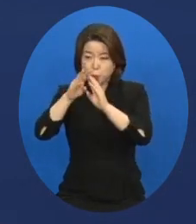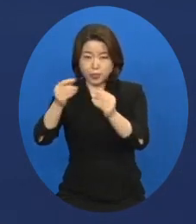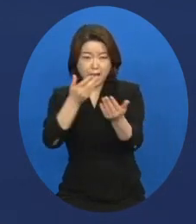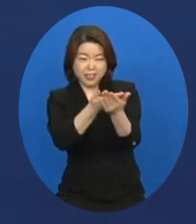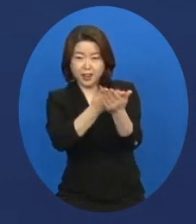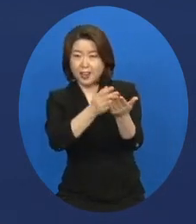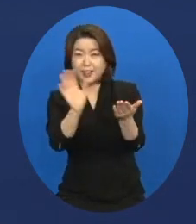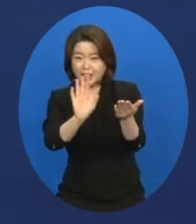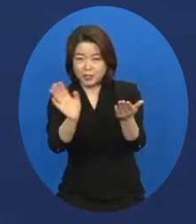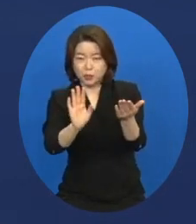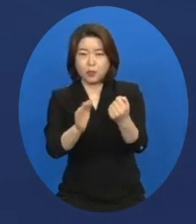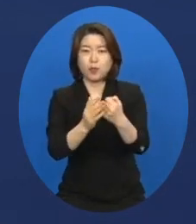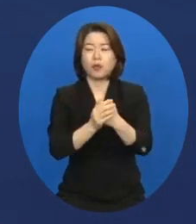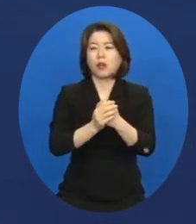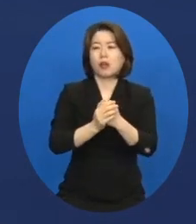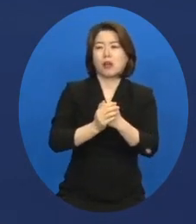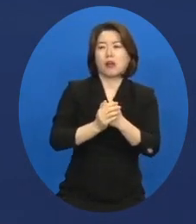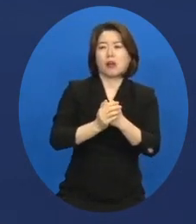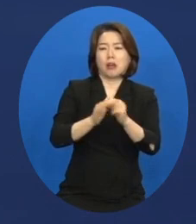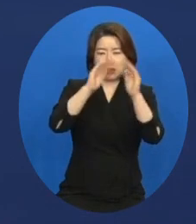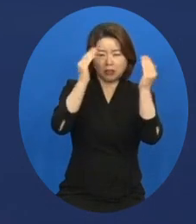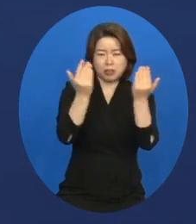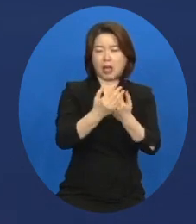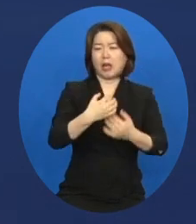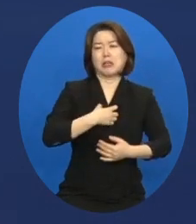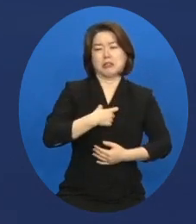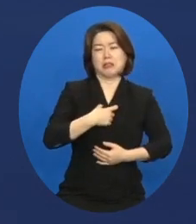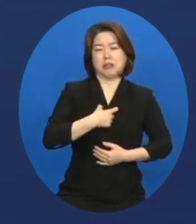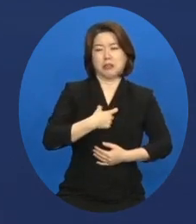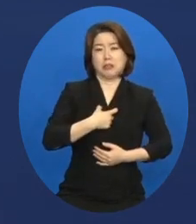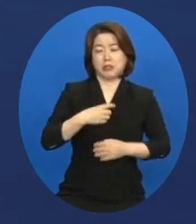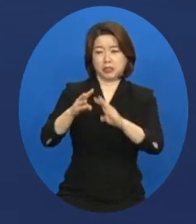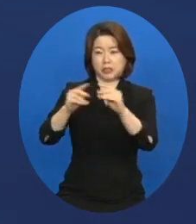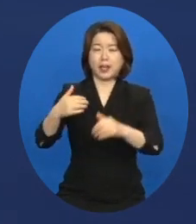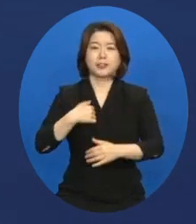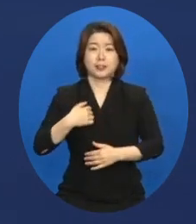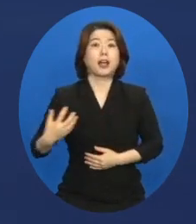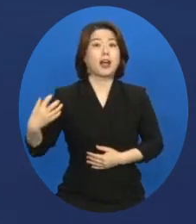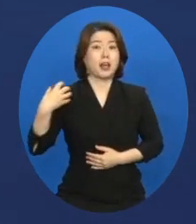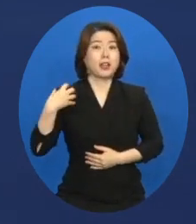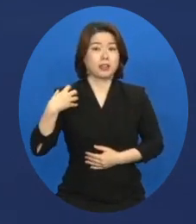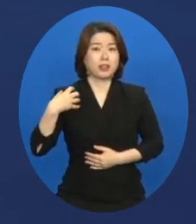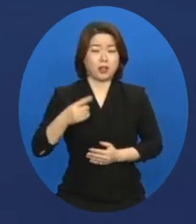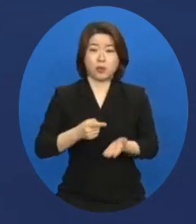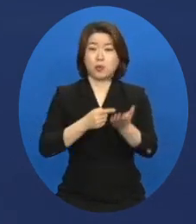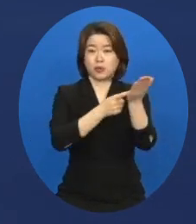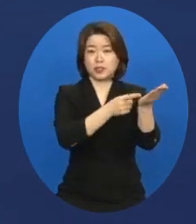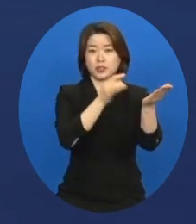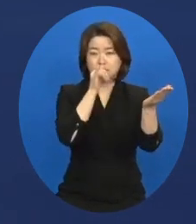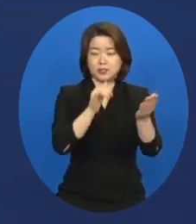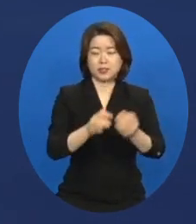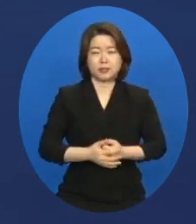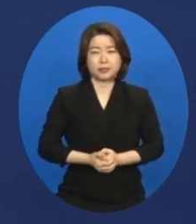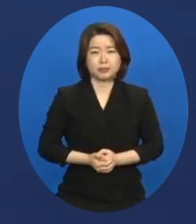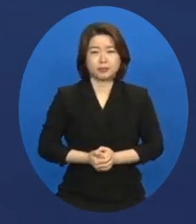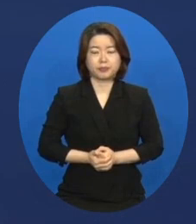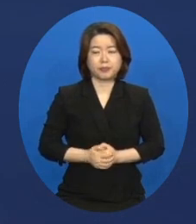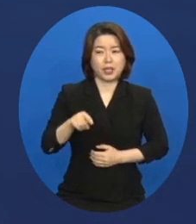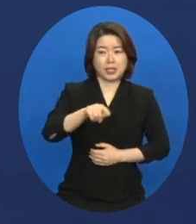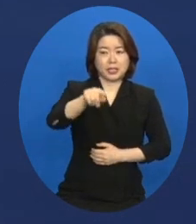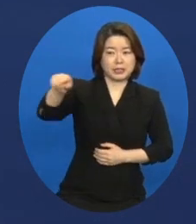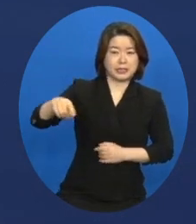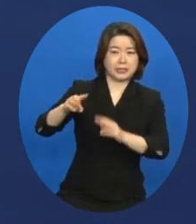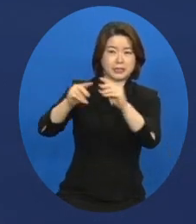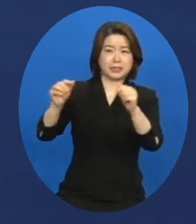게 아니고 나쁜 땅을 책임지겠다고 나선 겁니다. 그 땅은